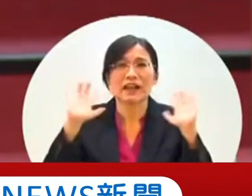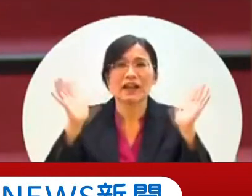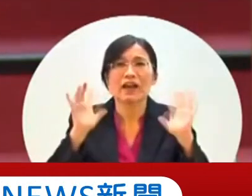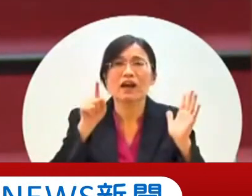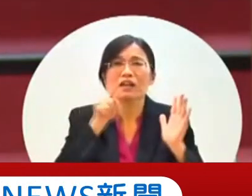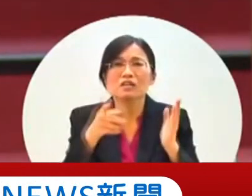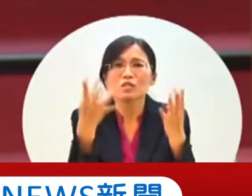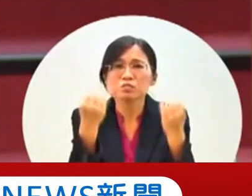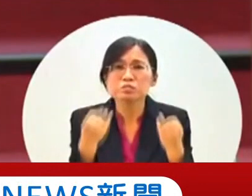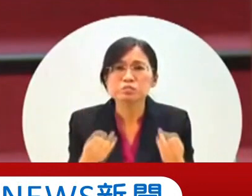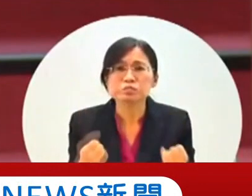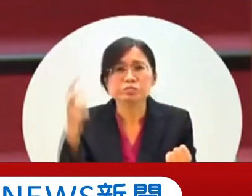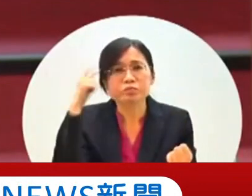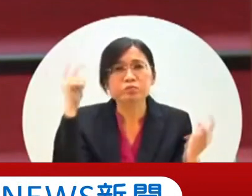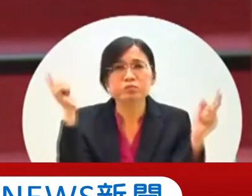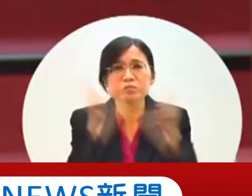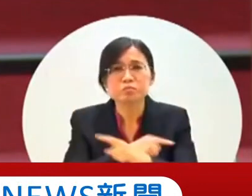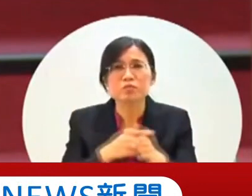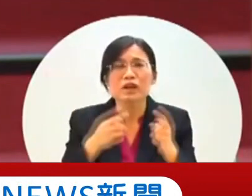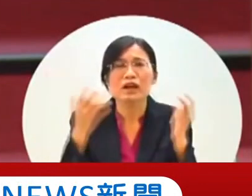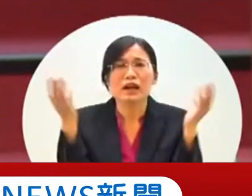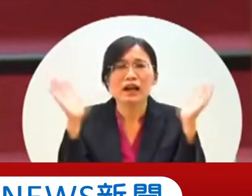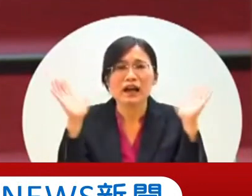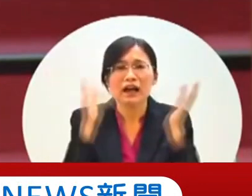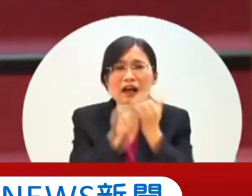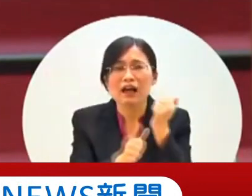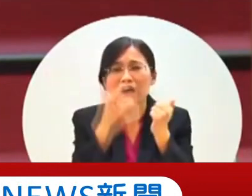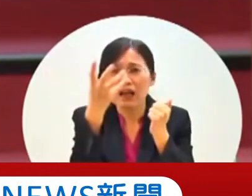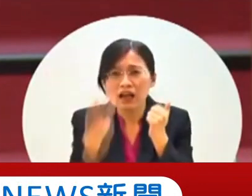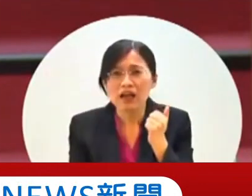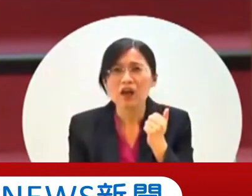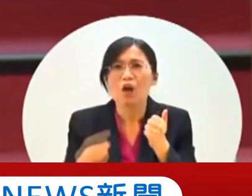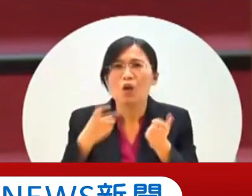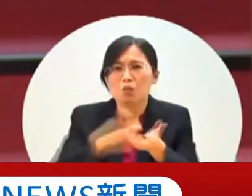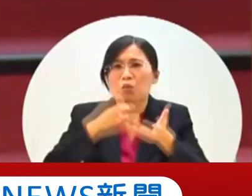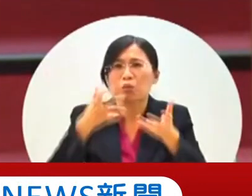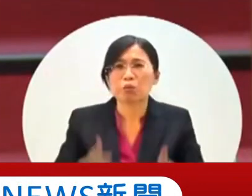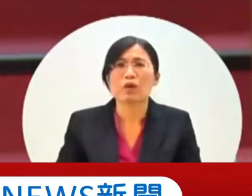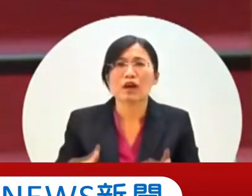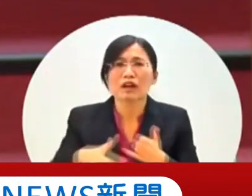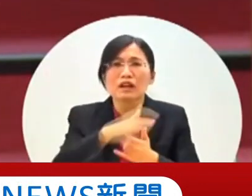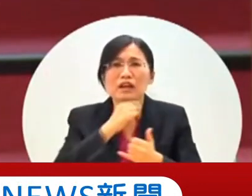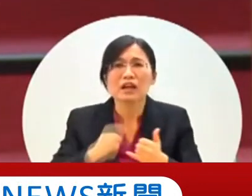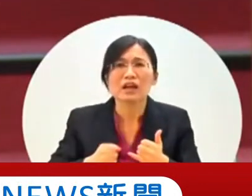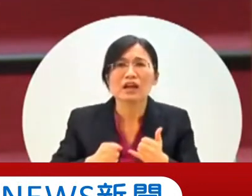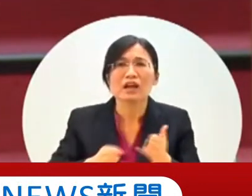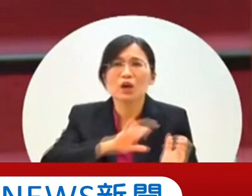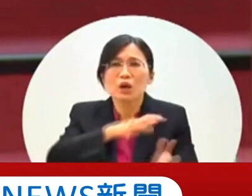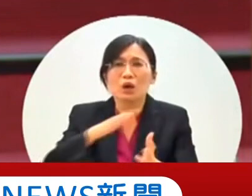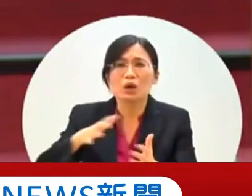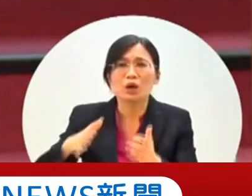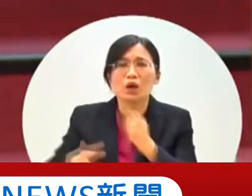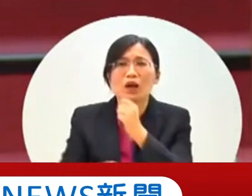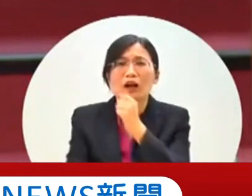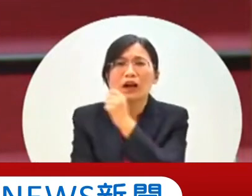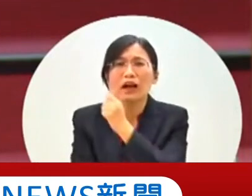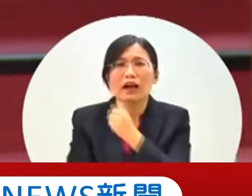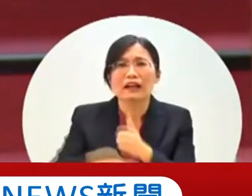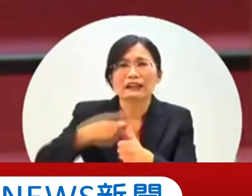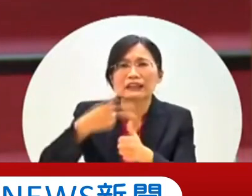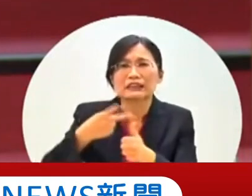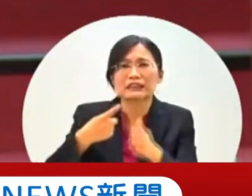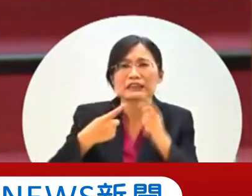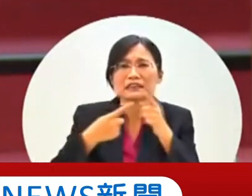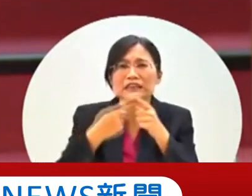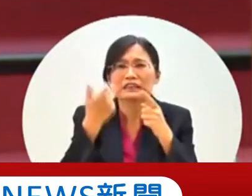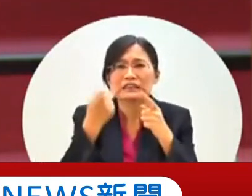分显示了少子化问题的严重性。台湾是全球出生率第二低的国家，这是一个不能视而